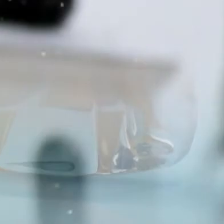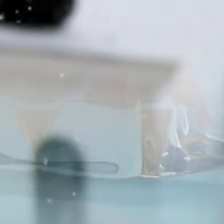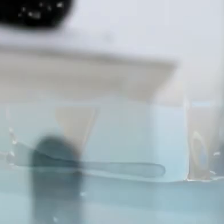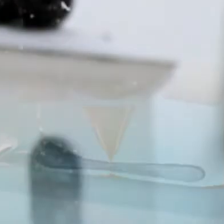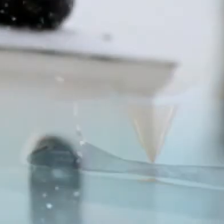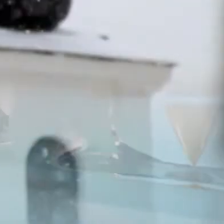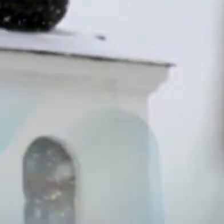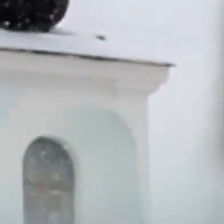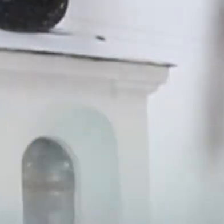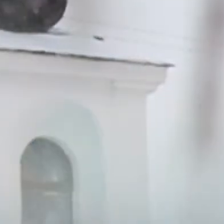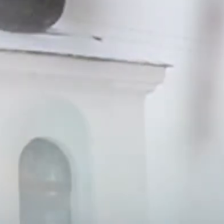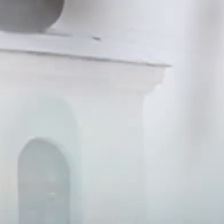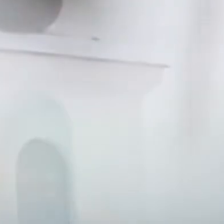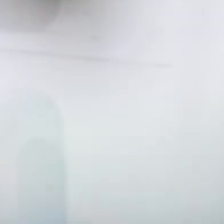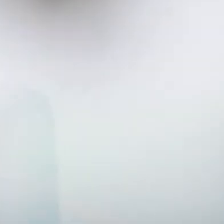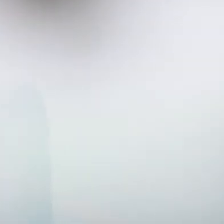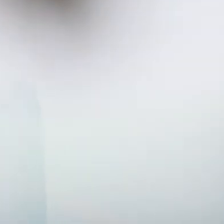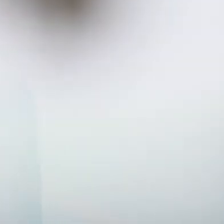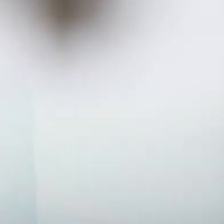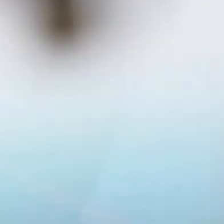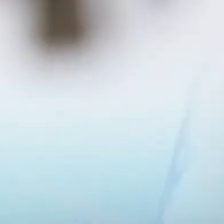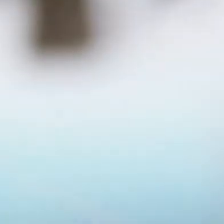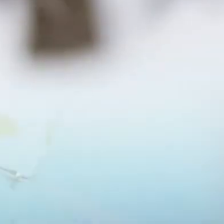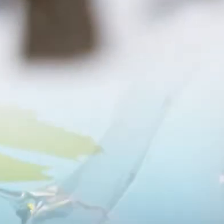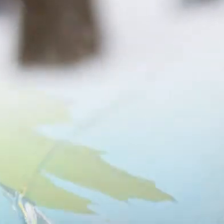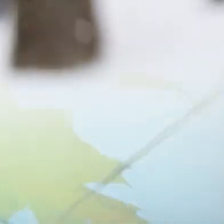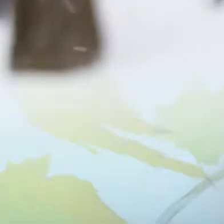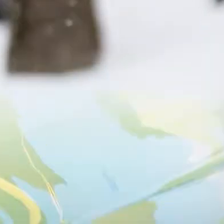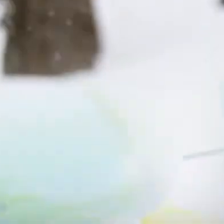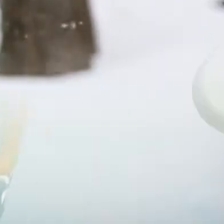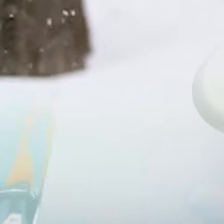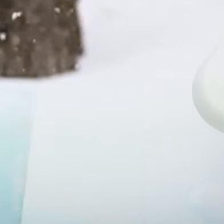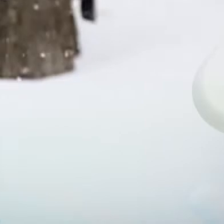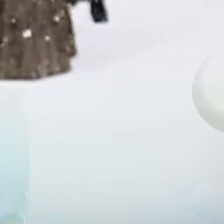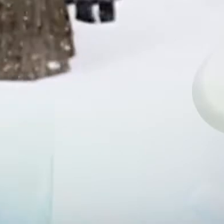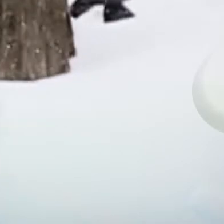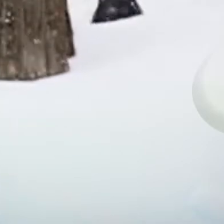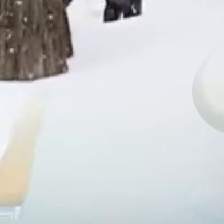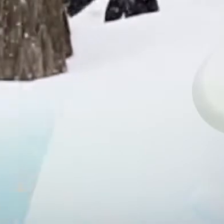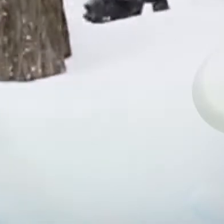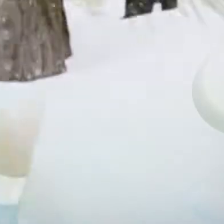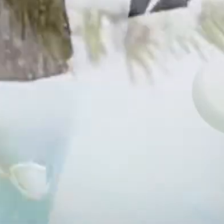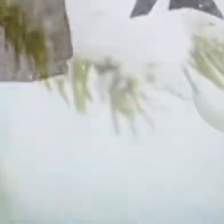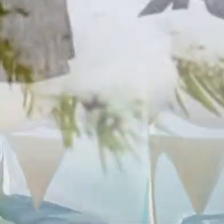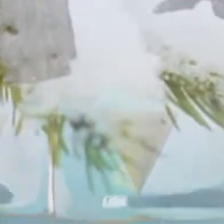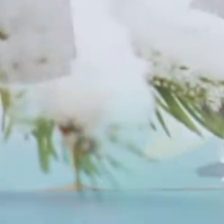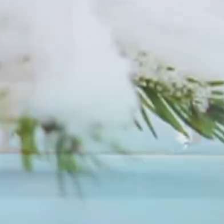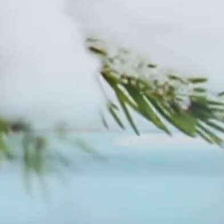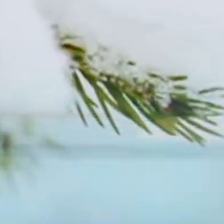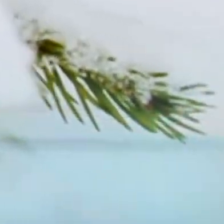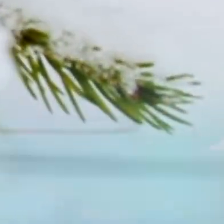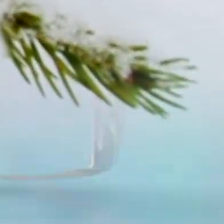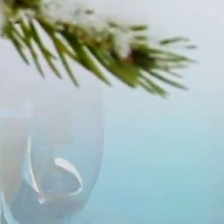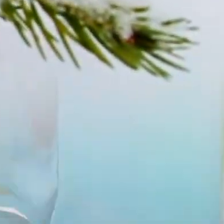У сераду 12 студзеня праваслаўны каляндар ушаноўвае памяць святой Анісіі. На яго звычайна чакалі моцных